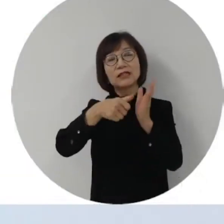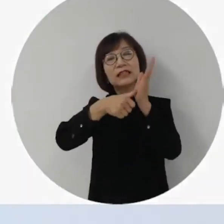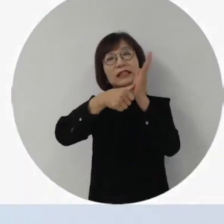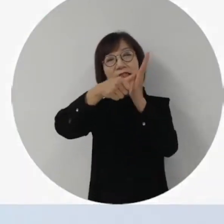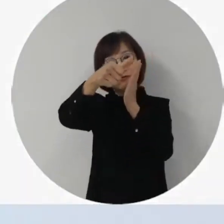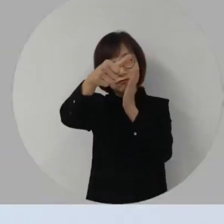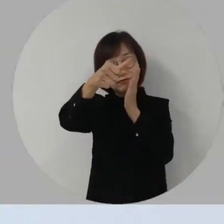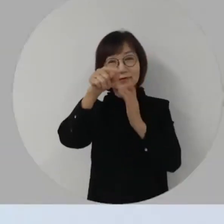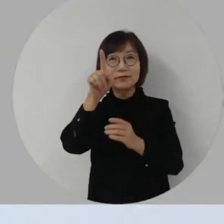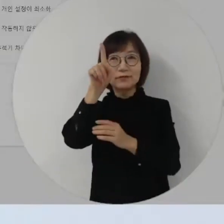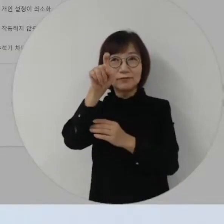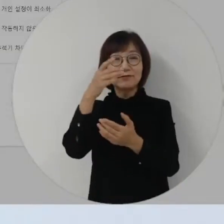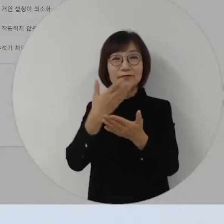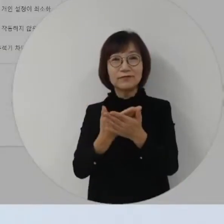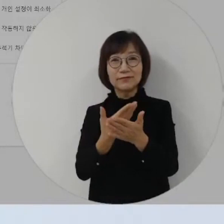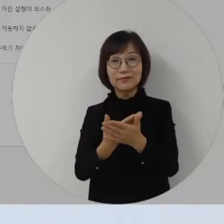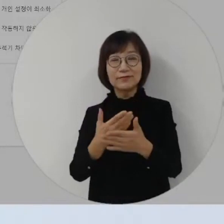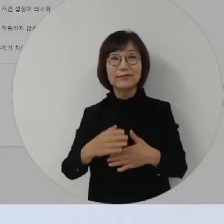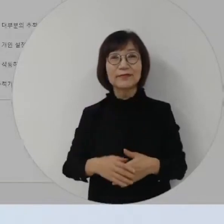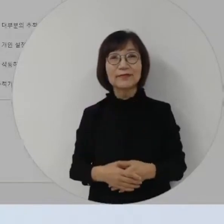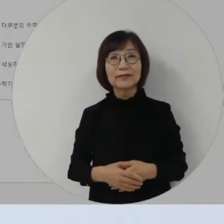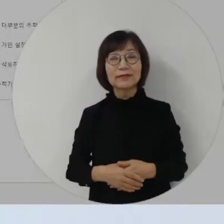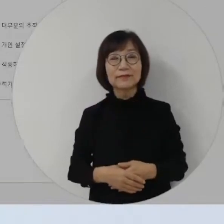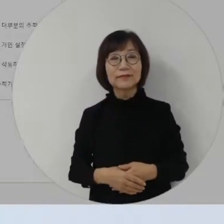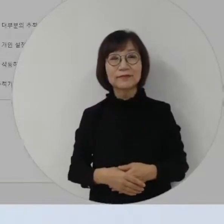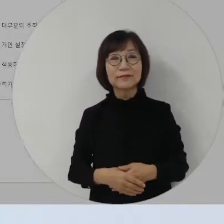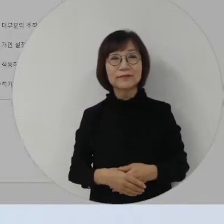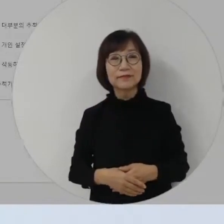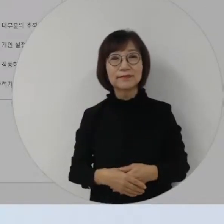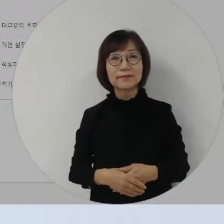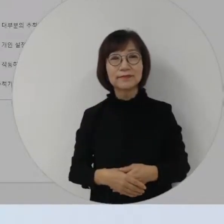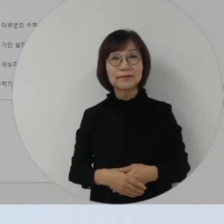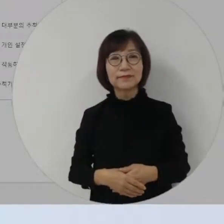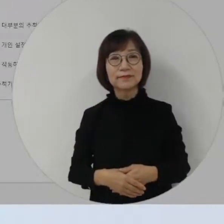그러면 이렇게 창으로 이동할 거고요.